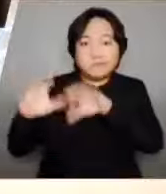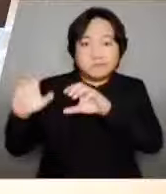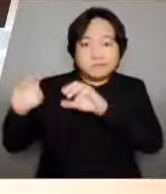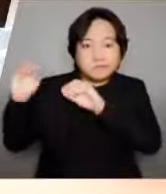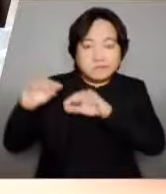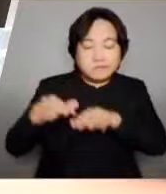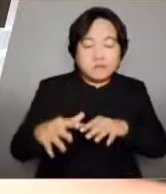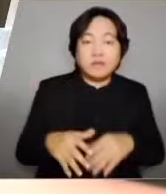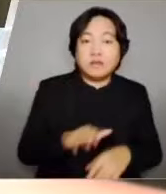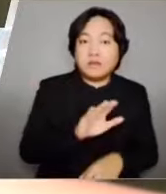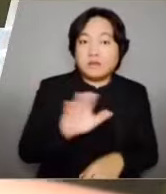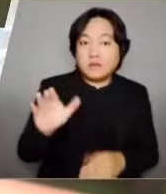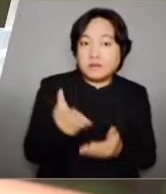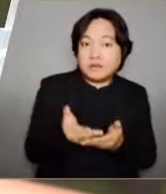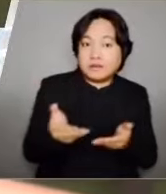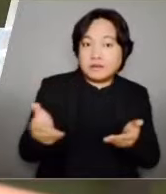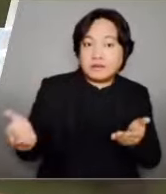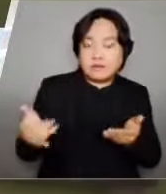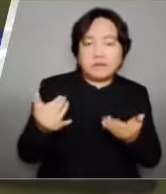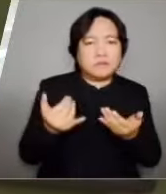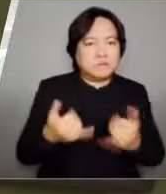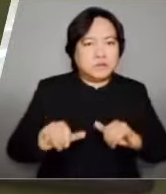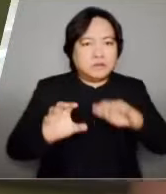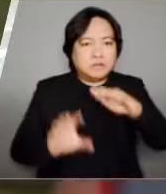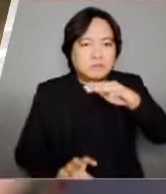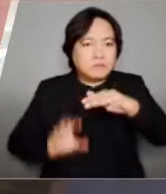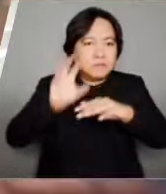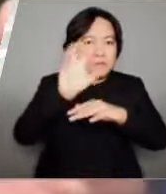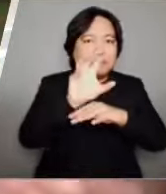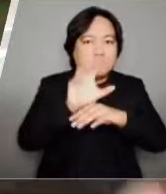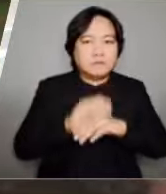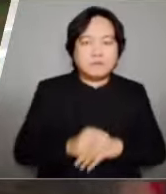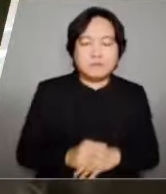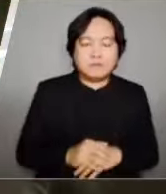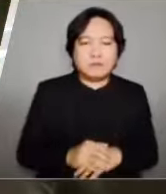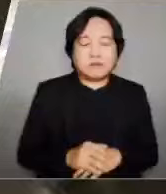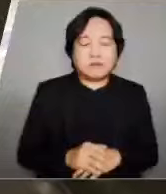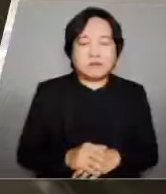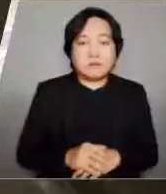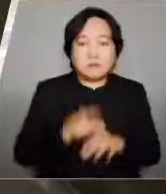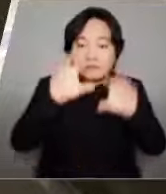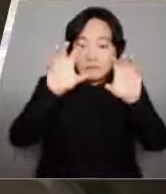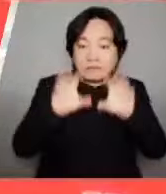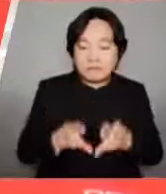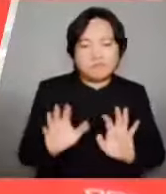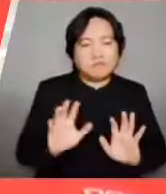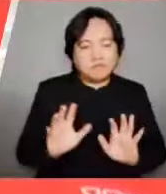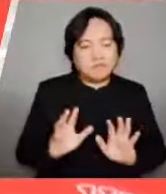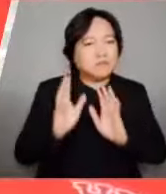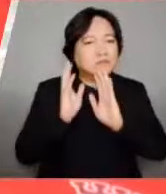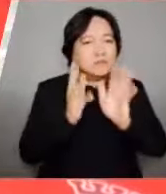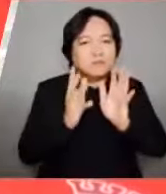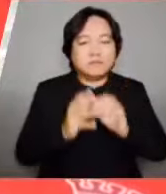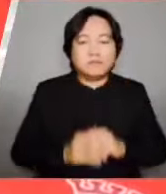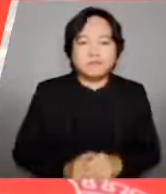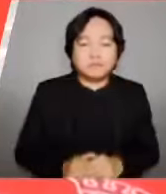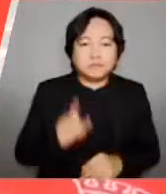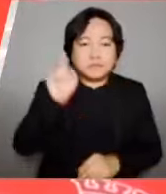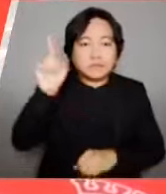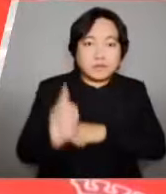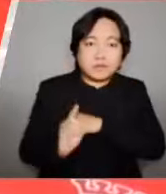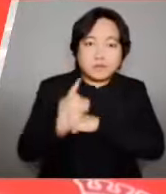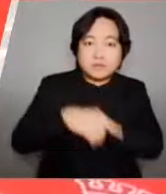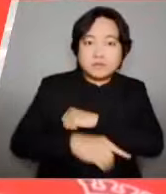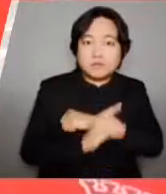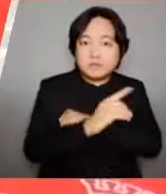bahay. Baka na naman tumaas. Adi, aakyat na naman kami sa taas. Sa Dagupan City, iniakyat na rin ni na Medina ang mga